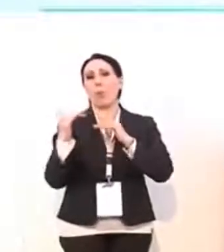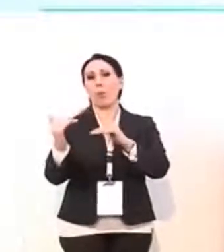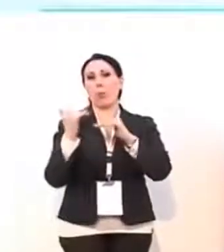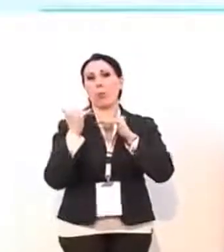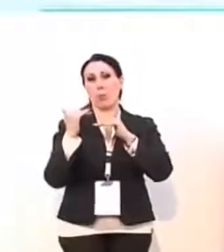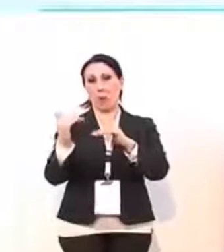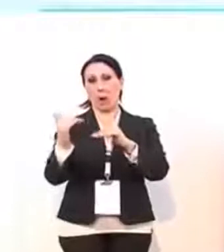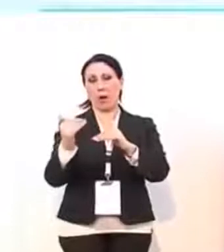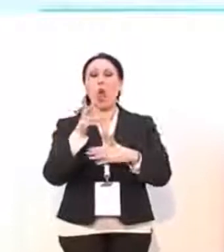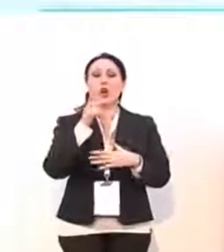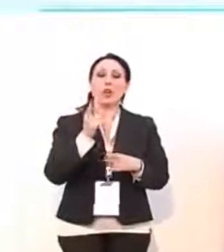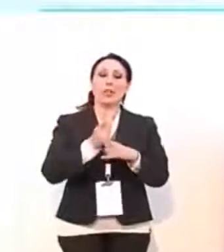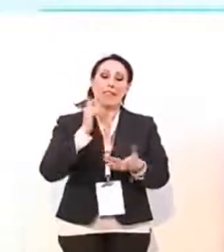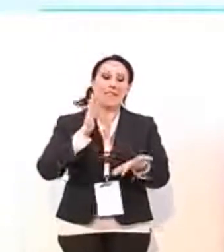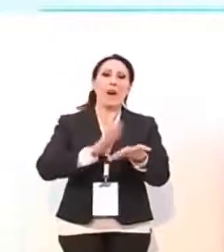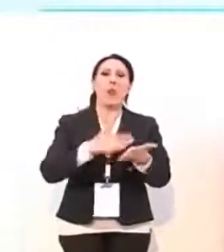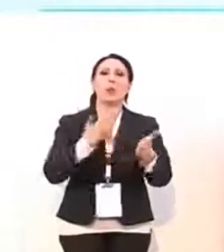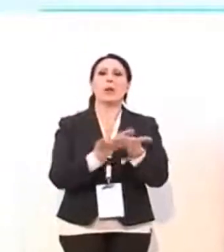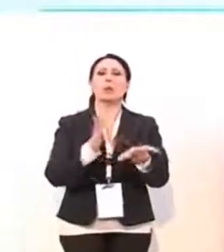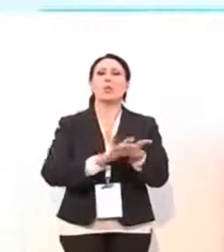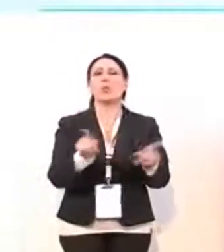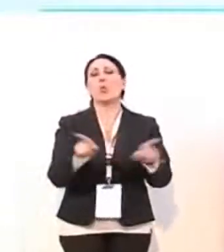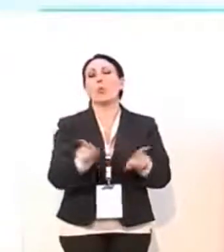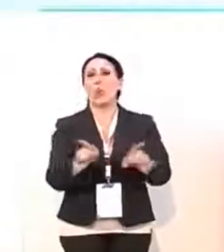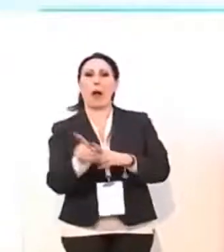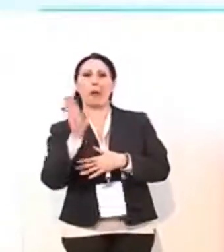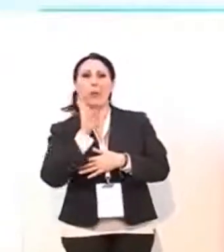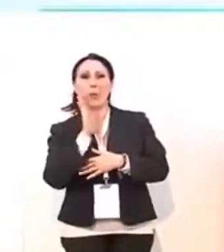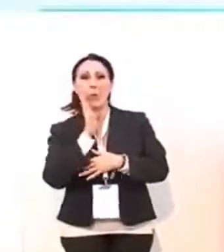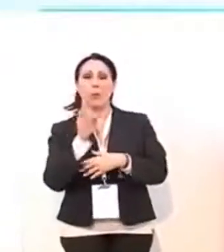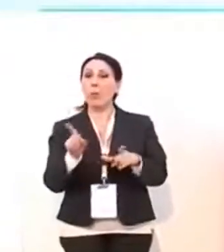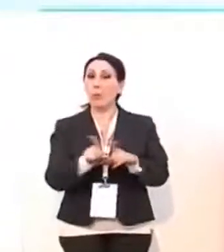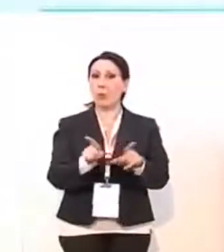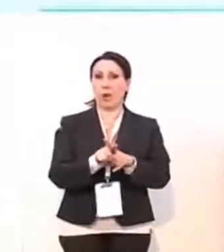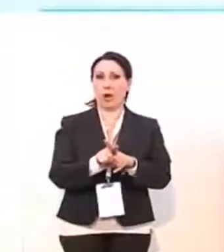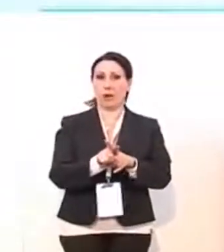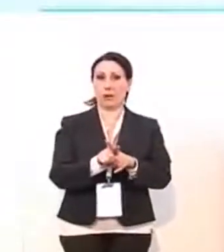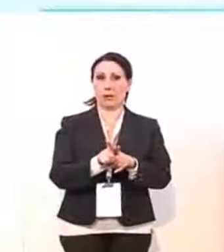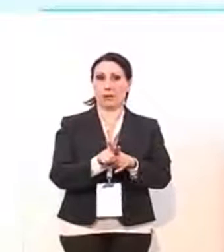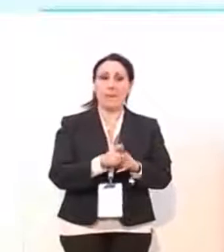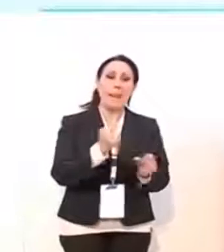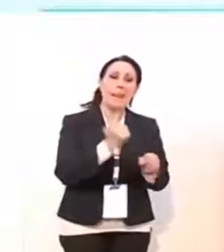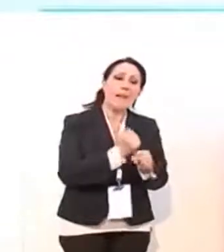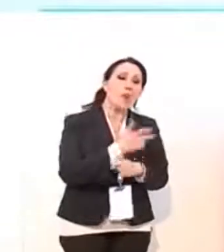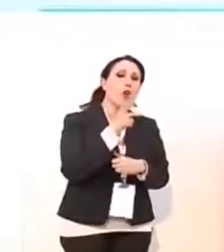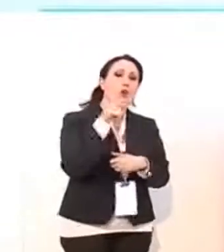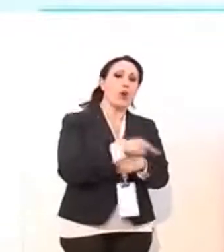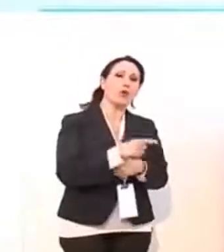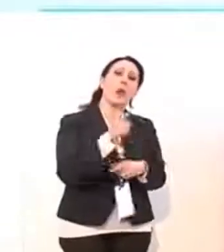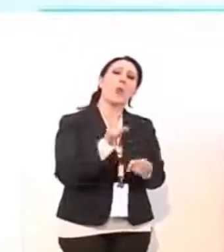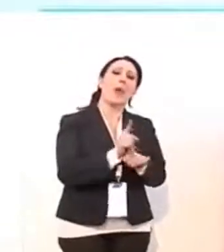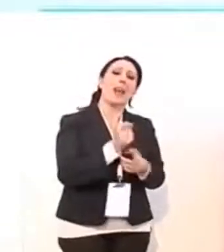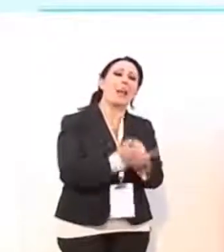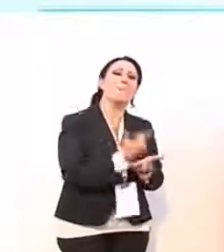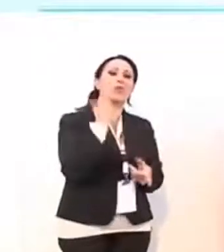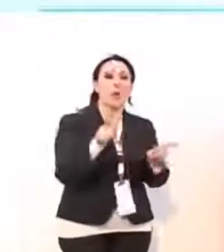per quello che effettivamente è, la legge contro il caporalato, che parla al lavoro delle donne. In questo paese